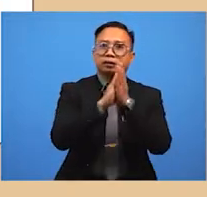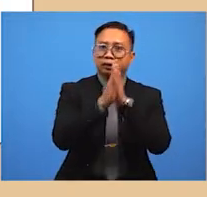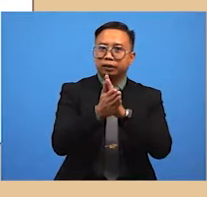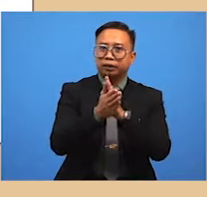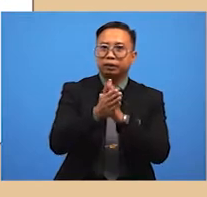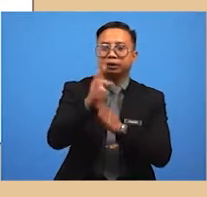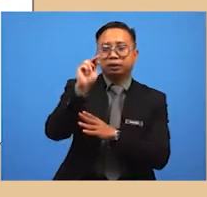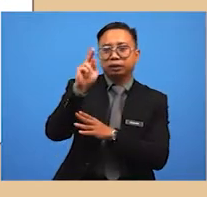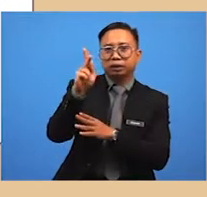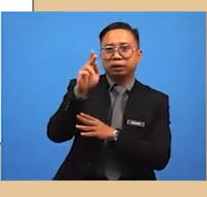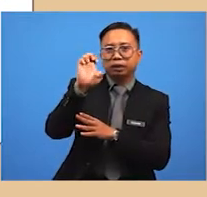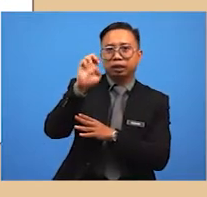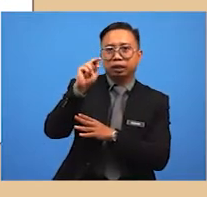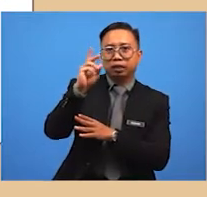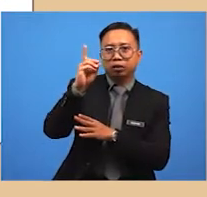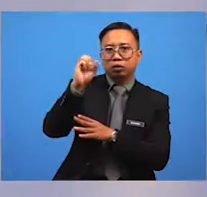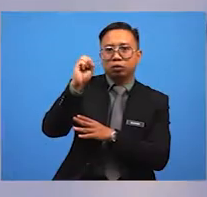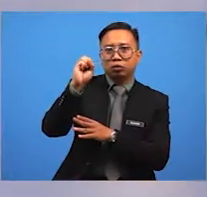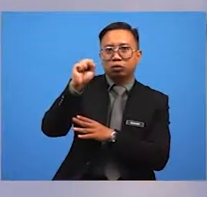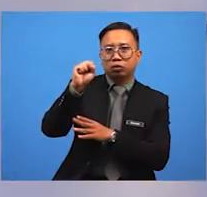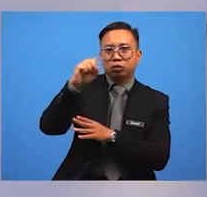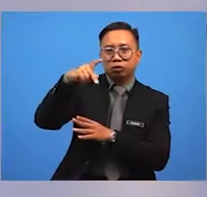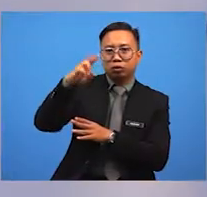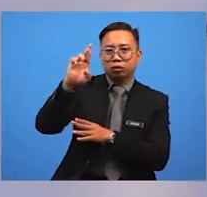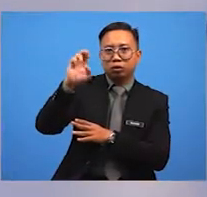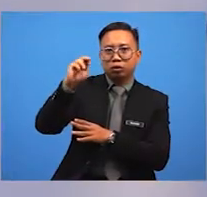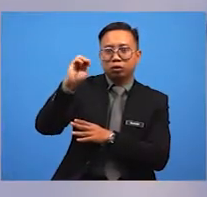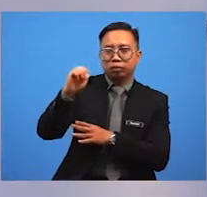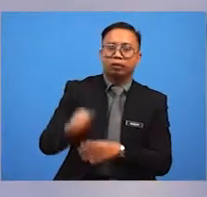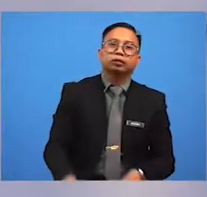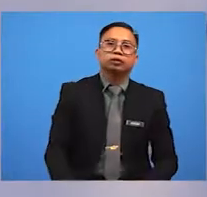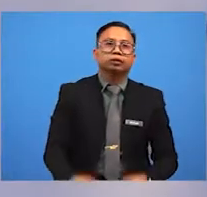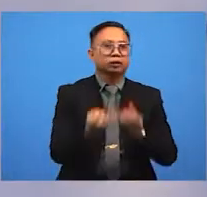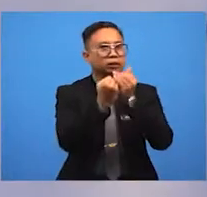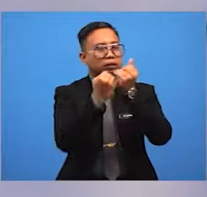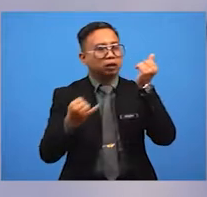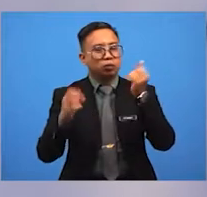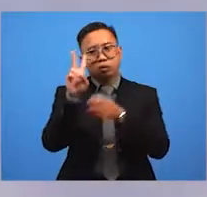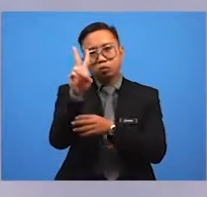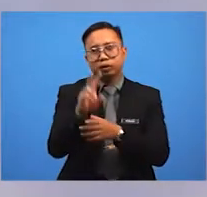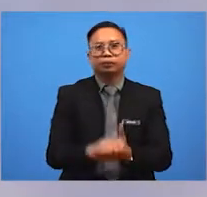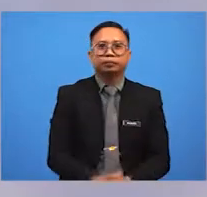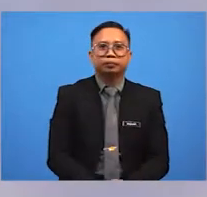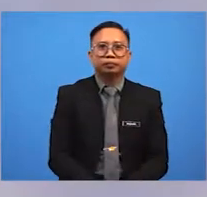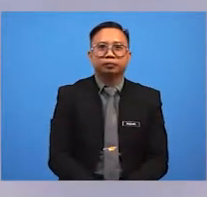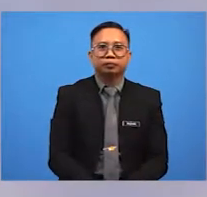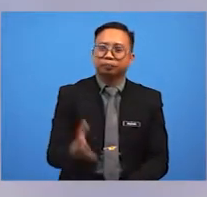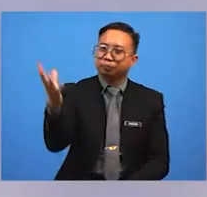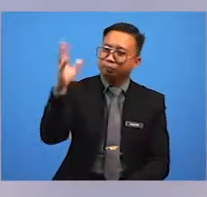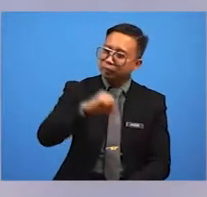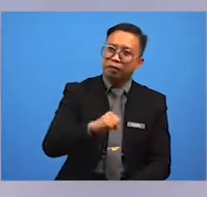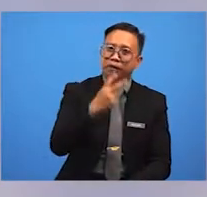endosperma yang triploid, iaitu persenyawaan kedua. Mari